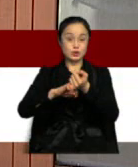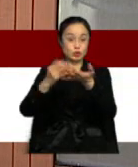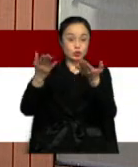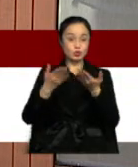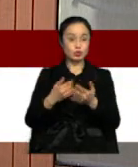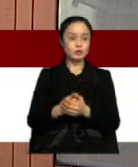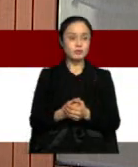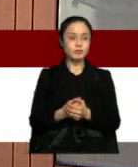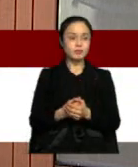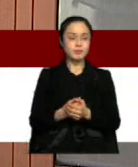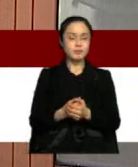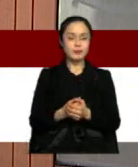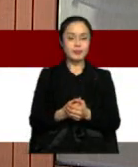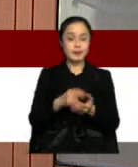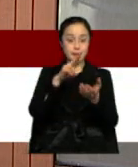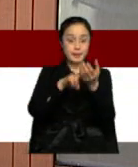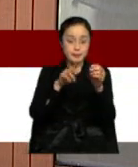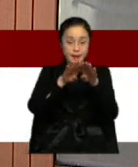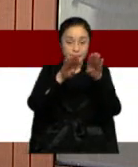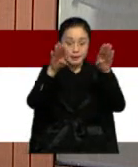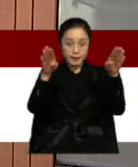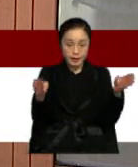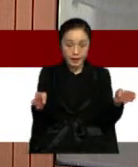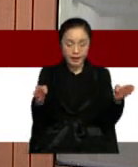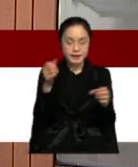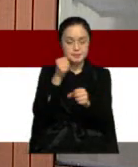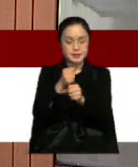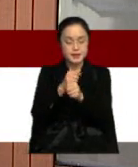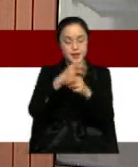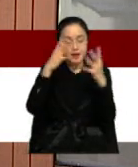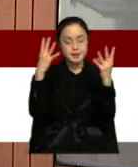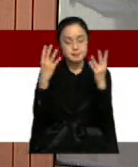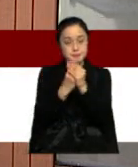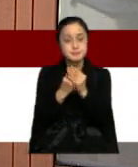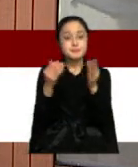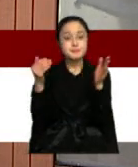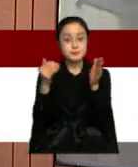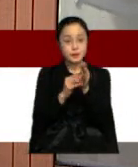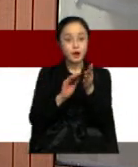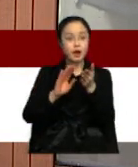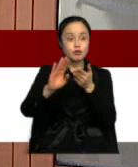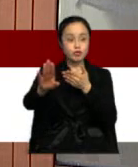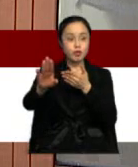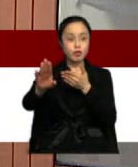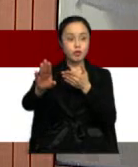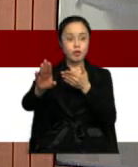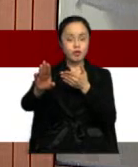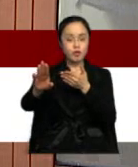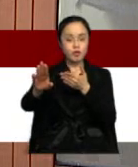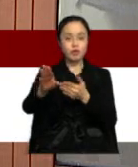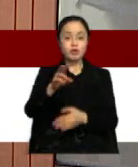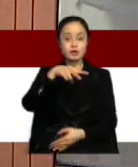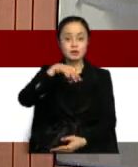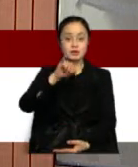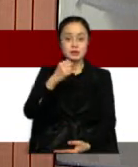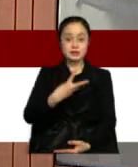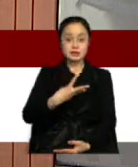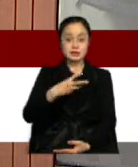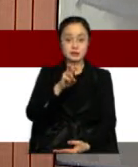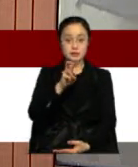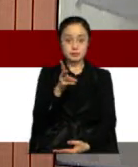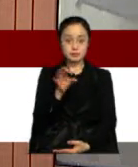이제 제자리를 잡아서 실명제를 해주는데 이제 공문이 현재는 이제 아니 허가증이 현재는 안